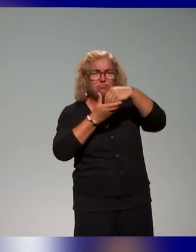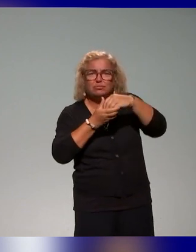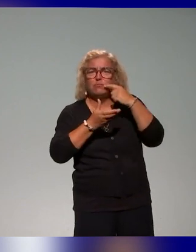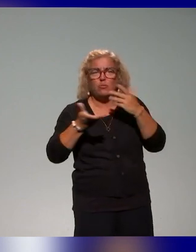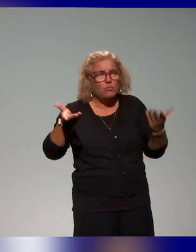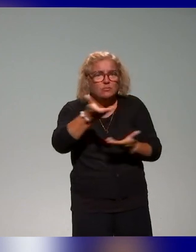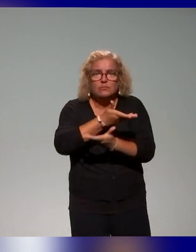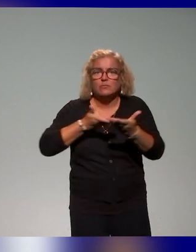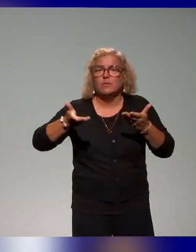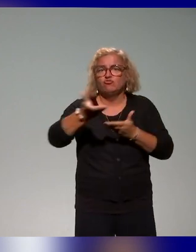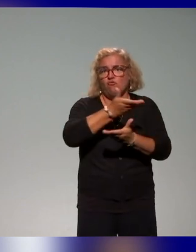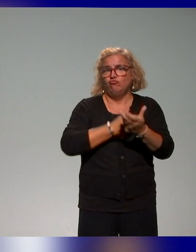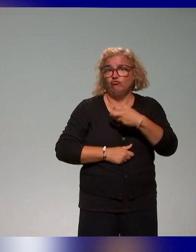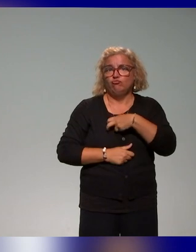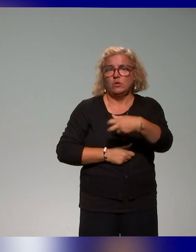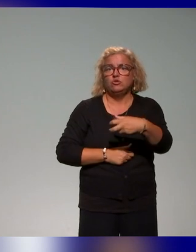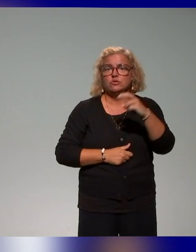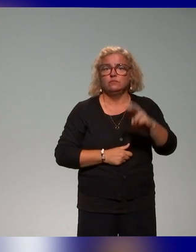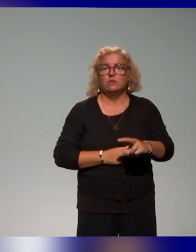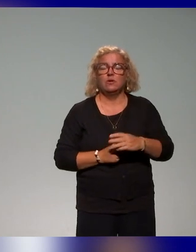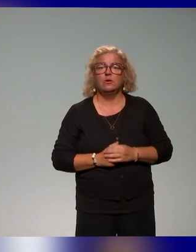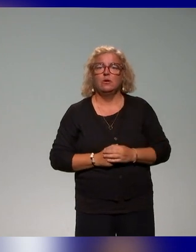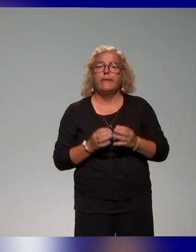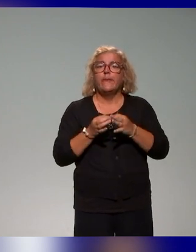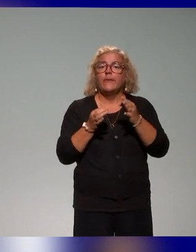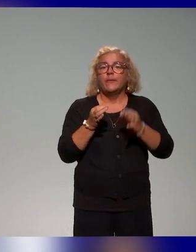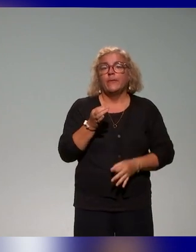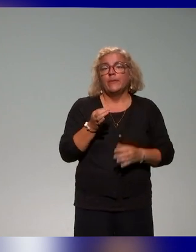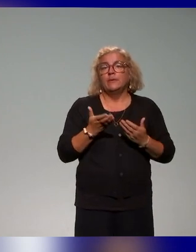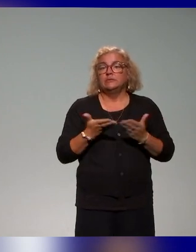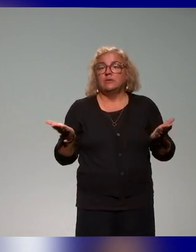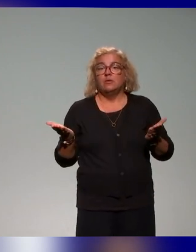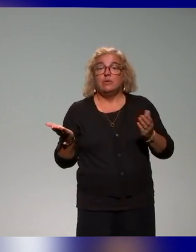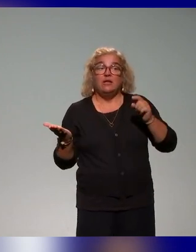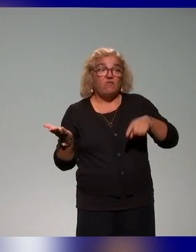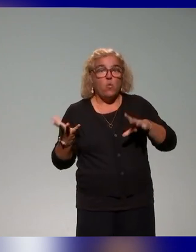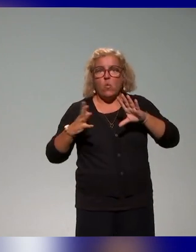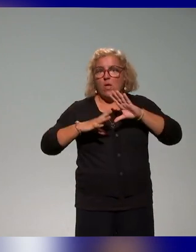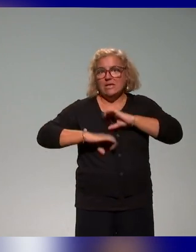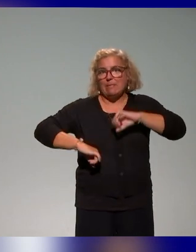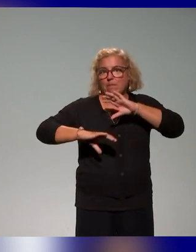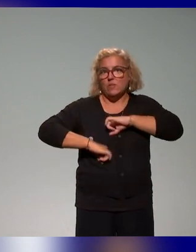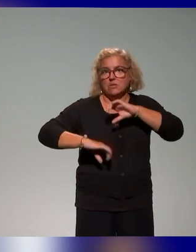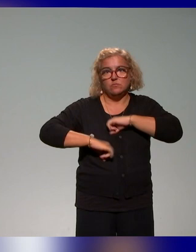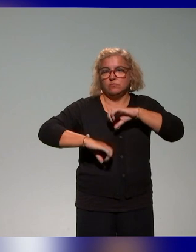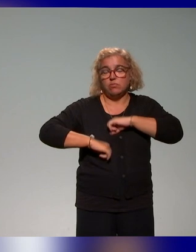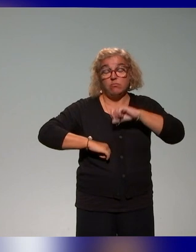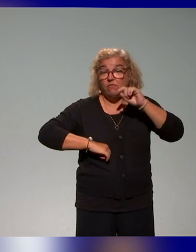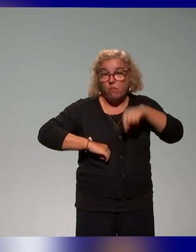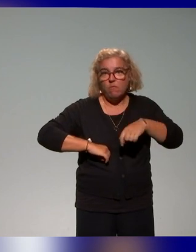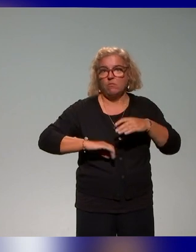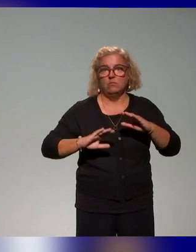puis moi, je conclurai simplement en disant que il faut expérimenter. C'est ça aussi qui